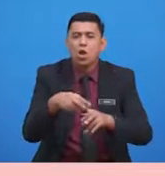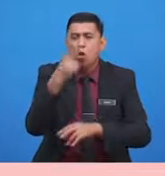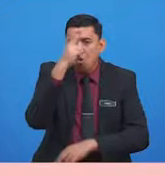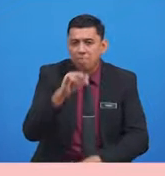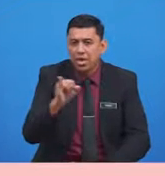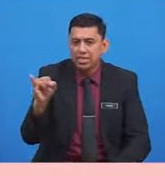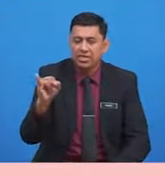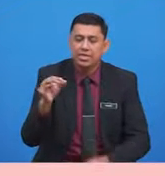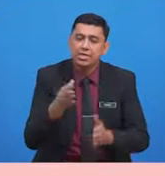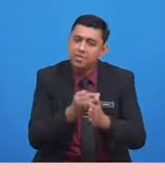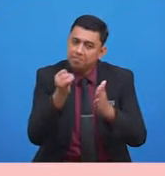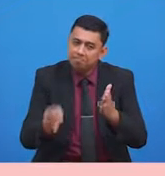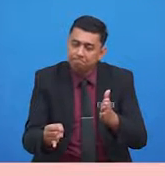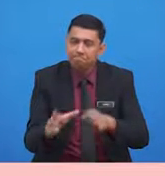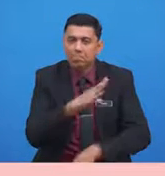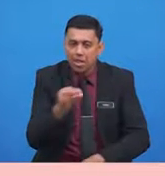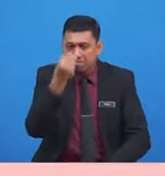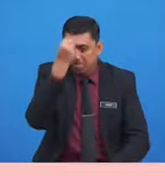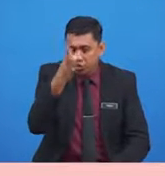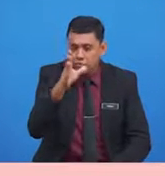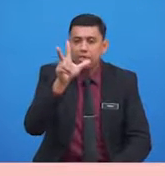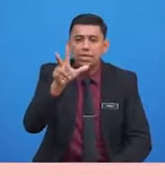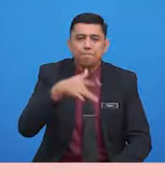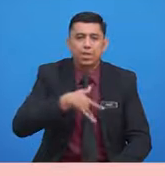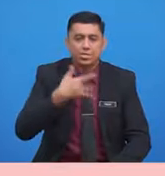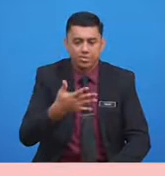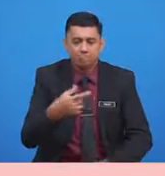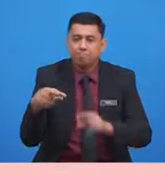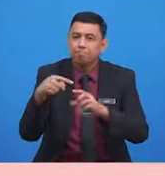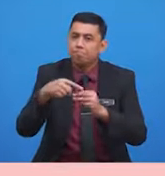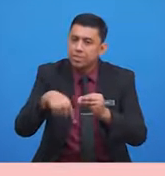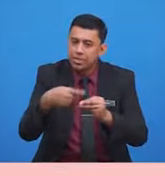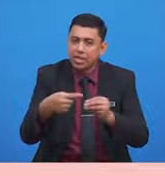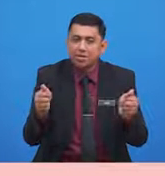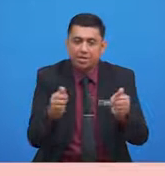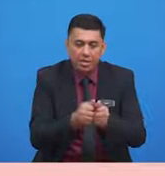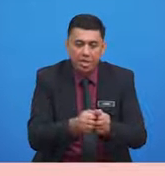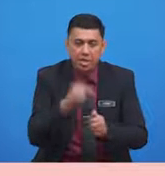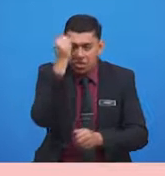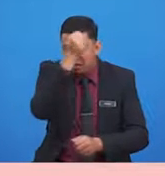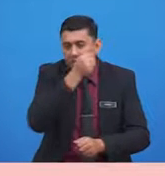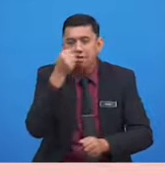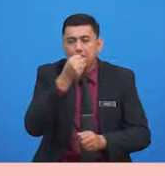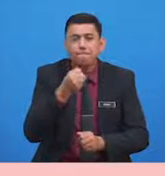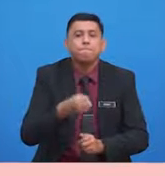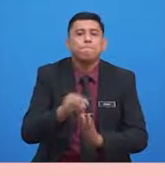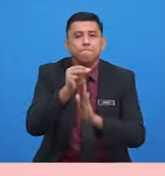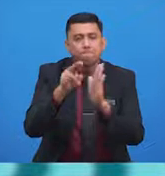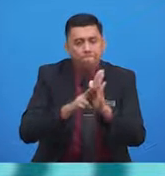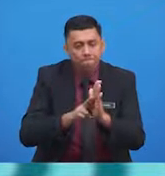dan menyatakan 3 perasaan berkaitan dengan sikap menghormati